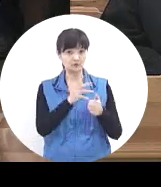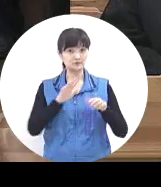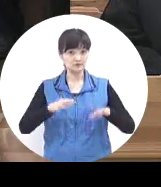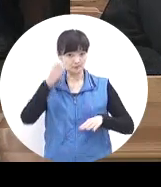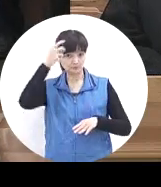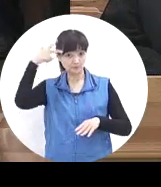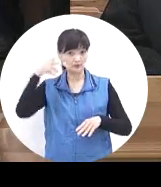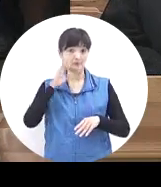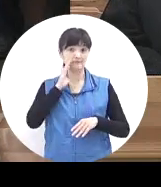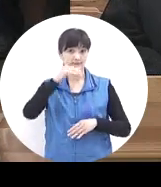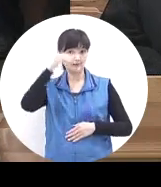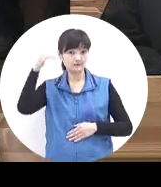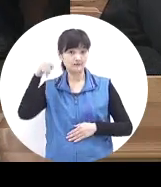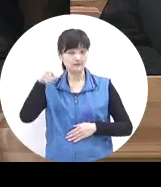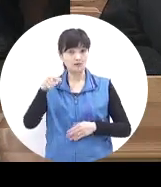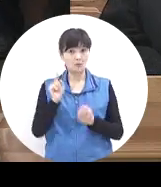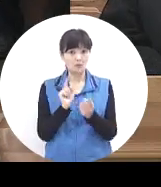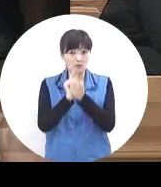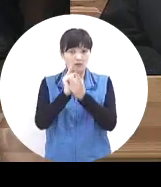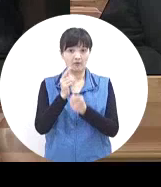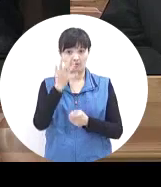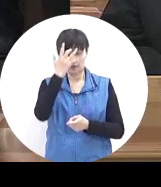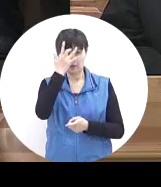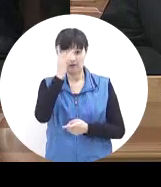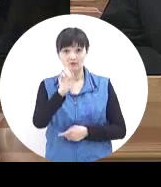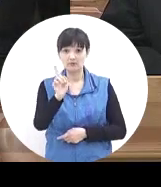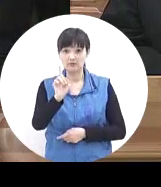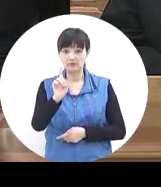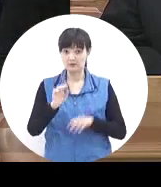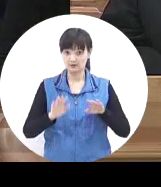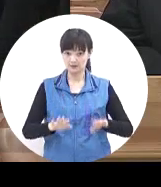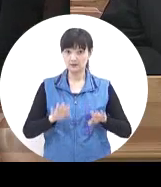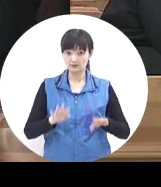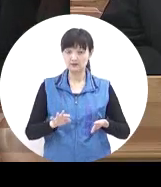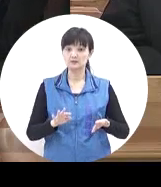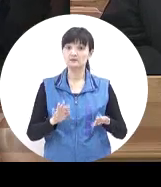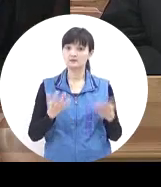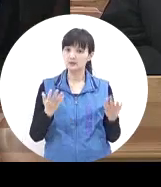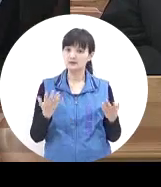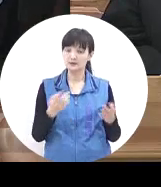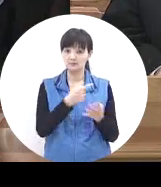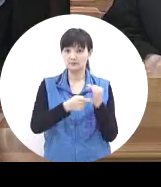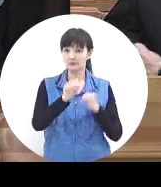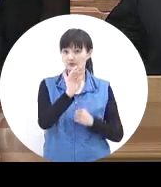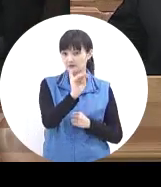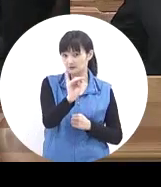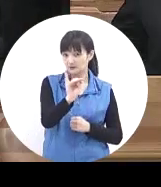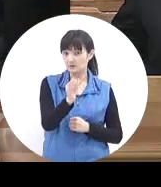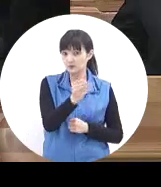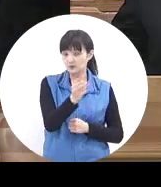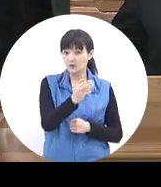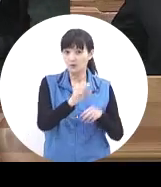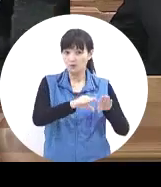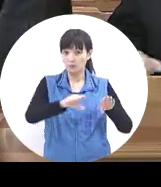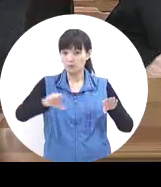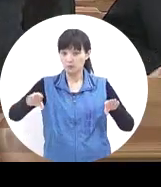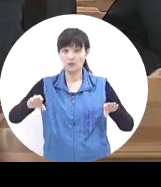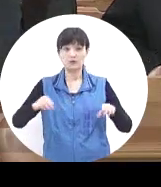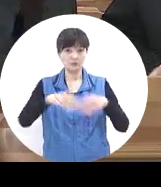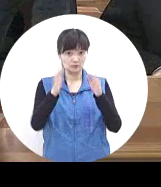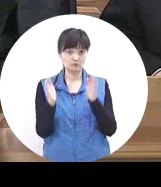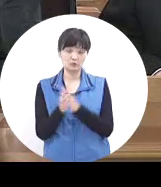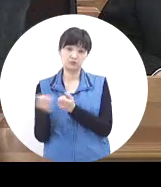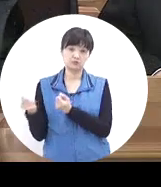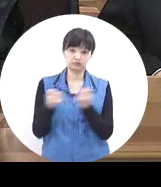山、丽林的很多问题，就是目前1000、1000、2000部的停车问题，以前都停在温宅郡里面。施